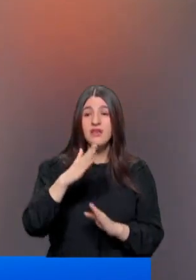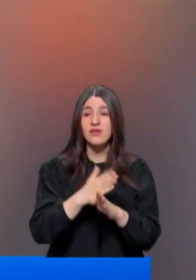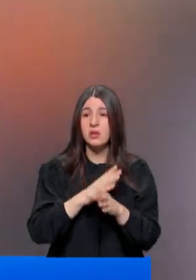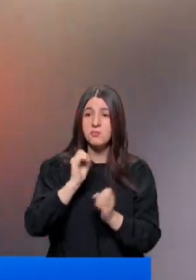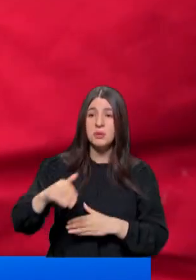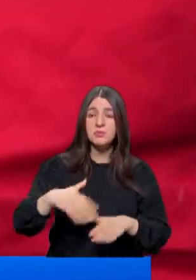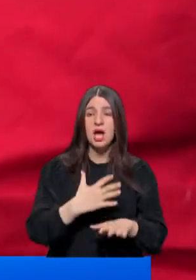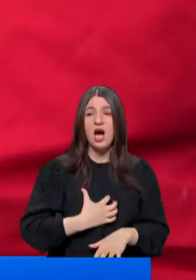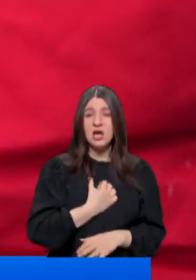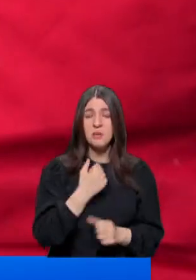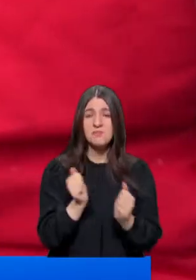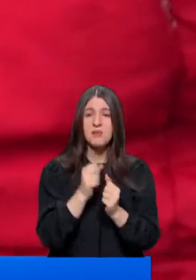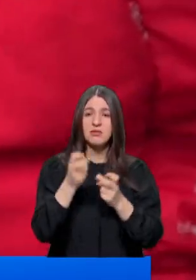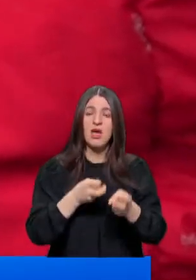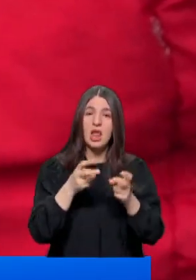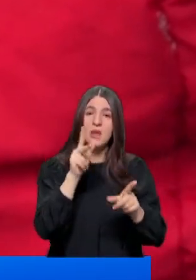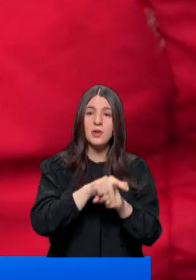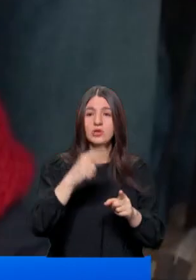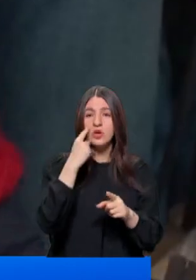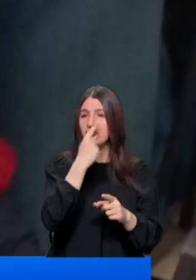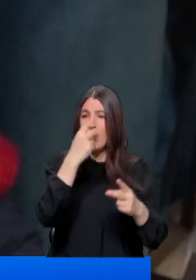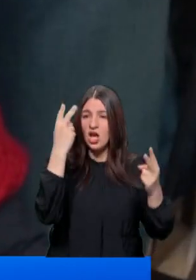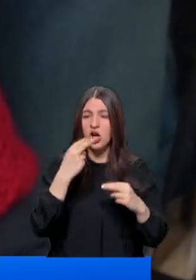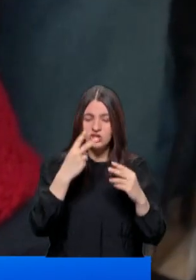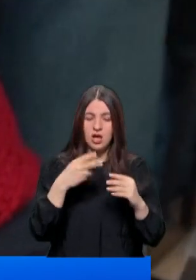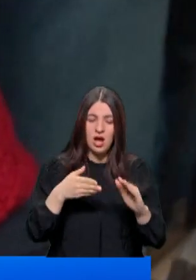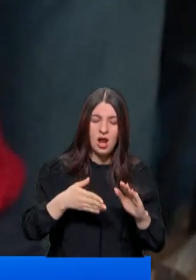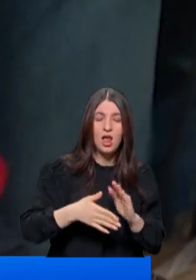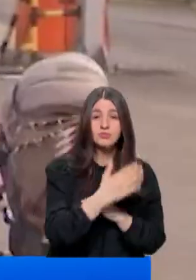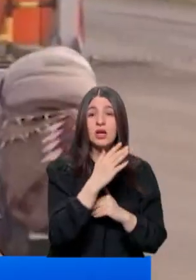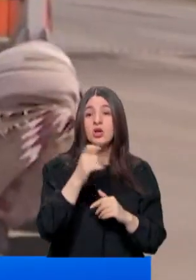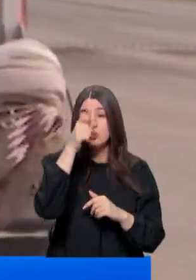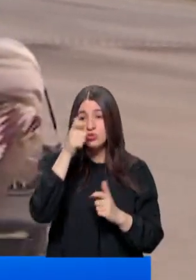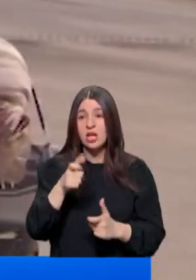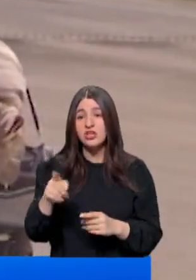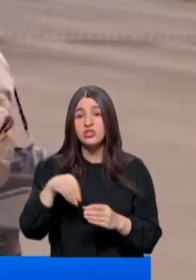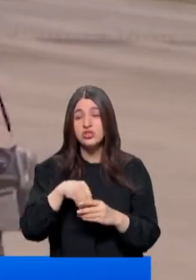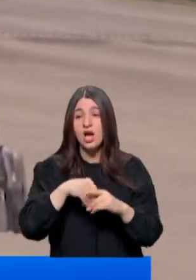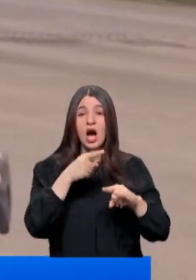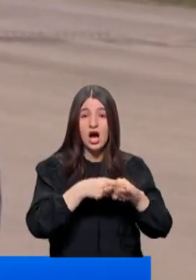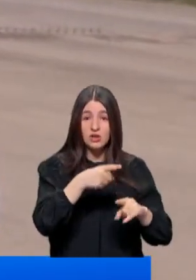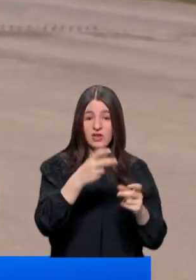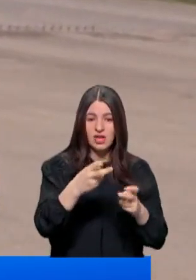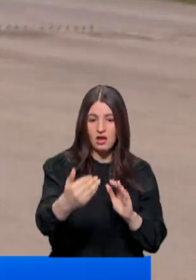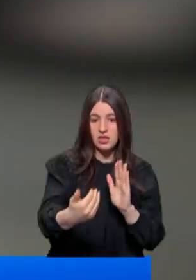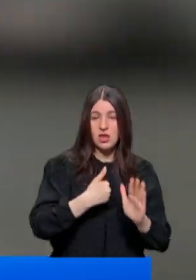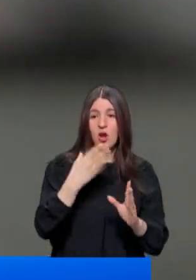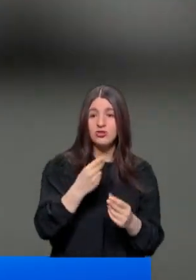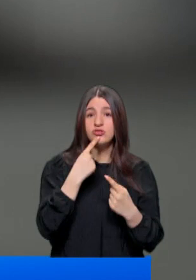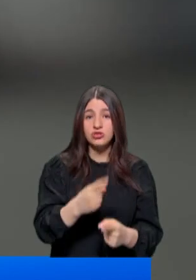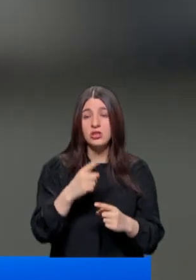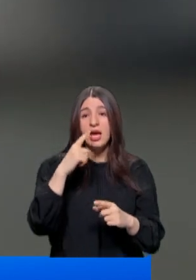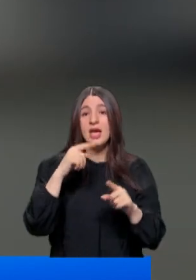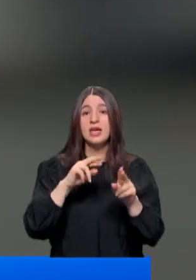vatanlarını terk etmenin acısıyla biniyor trenlere. Gözleri yaşlı geçiyorlar sınır kapılarından. Türkler içinse Harkov ve Lviv'den tren kaldırılacağını duyurdu